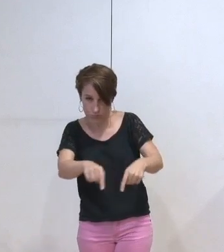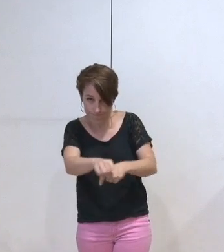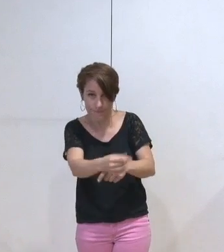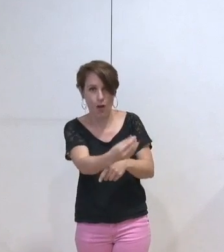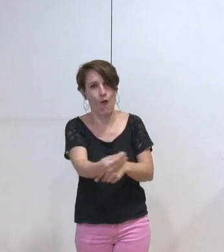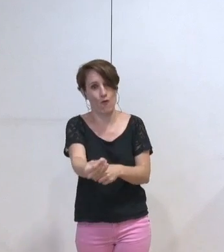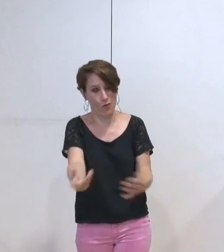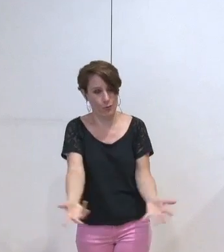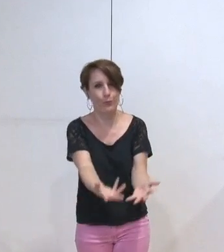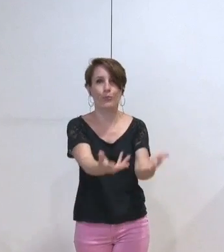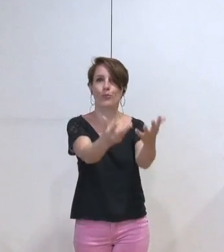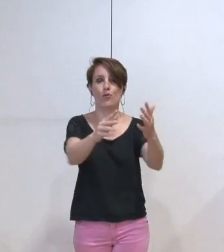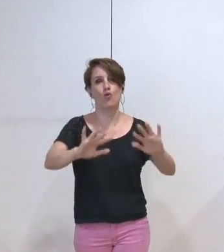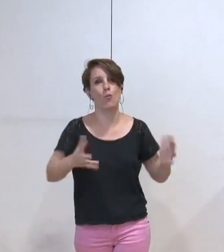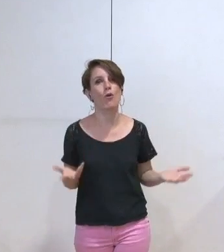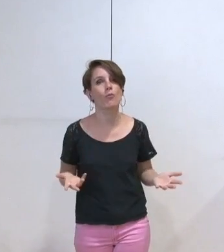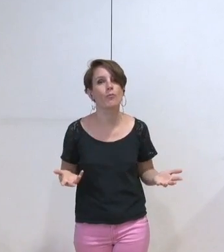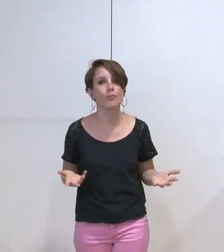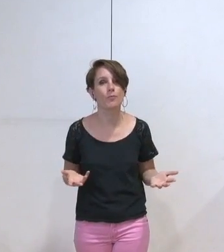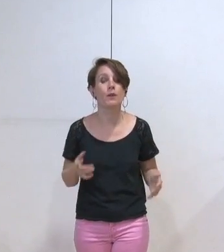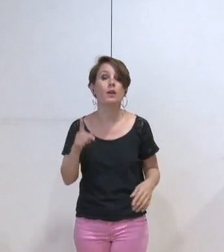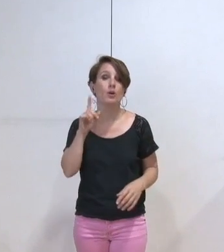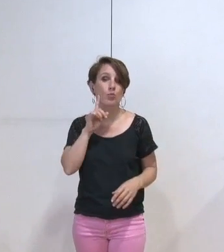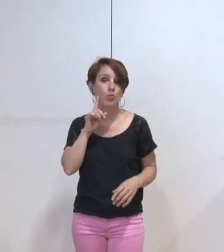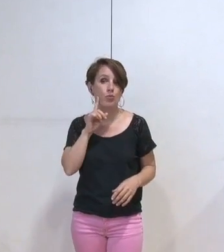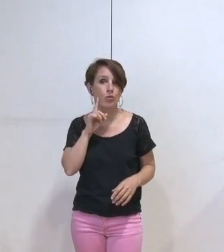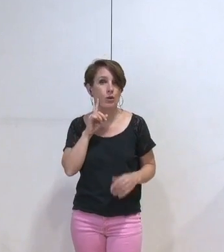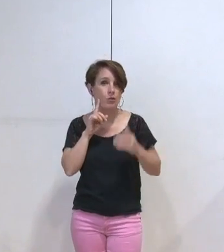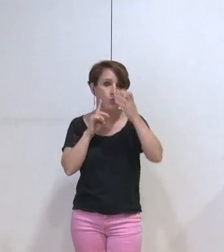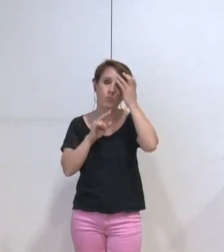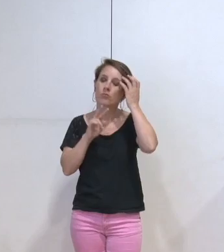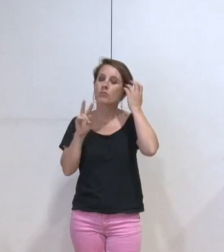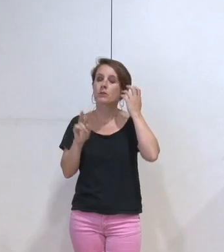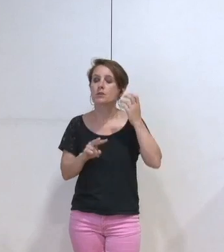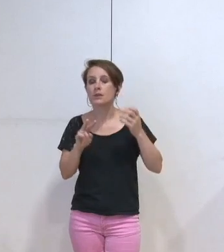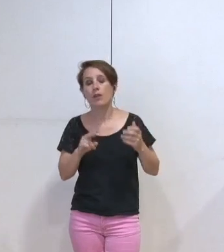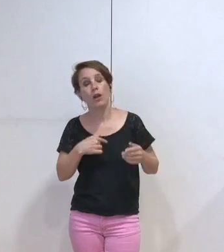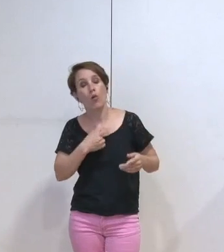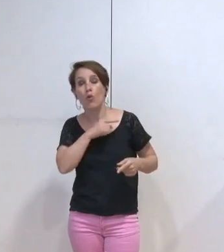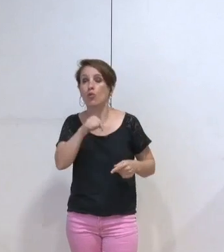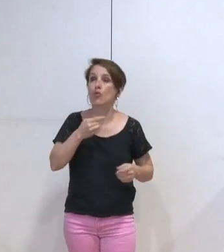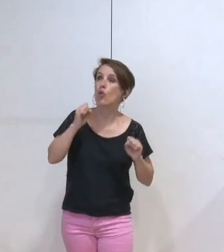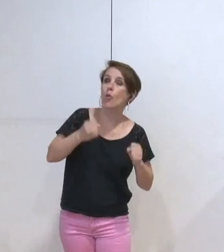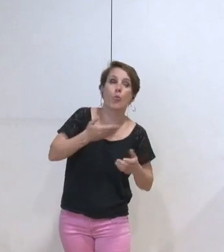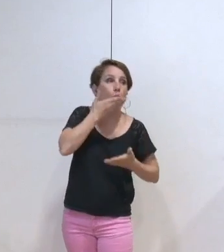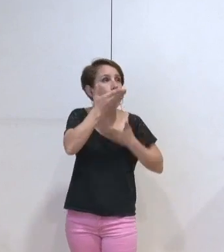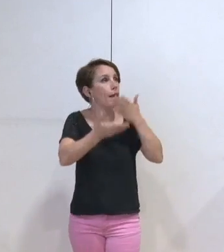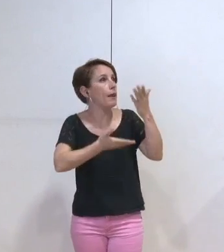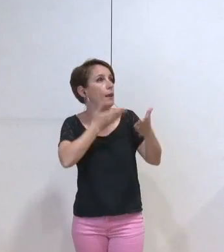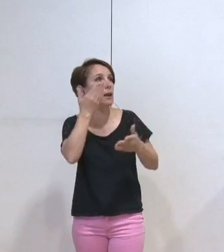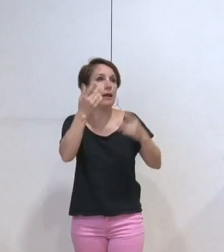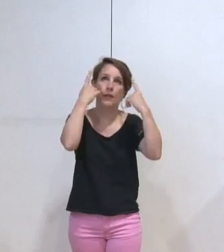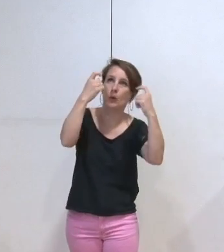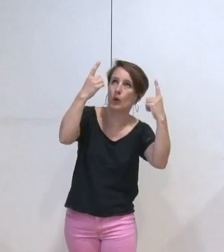de ces des enfants parce que derrière les en effet les généralités les discours qu'on peut tenir sur les réalités de la